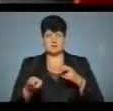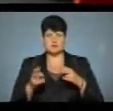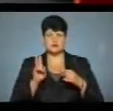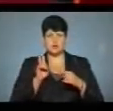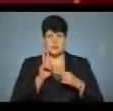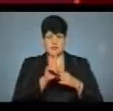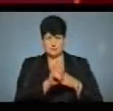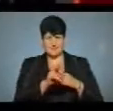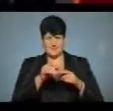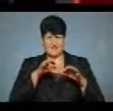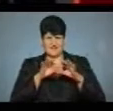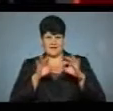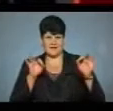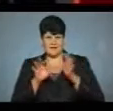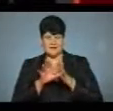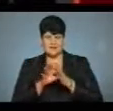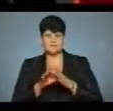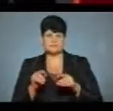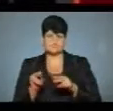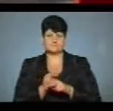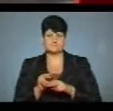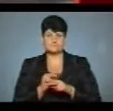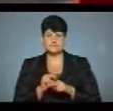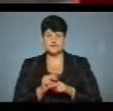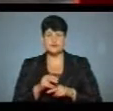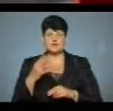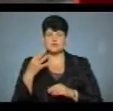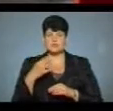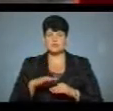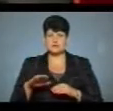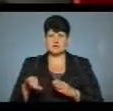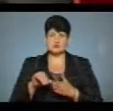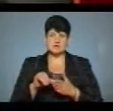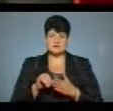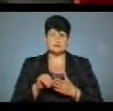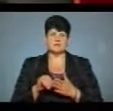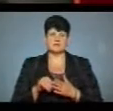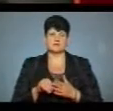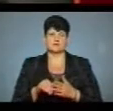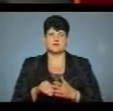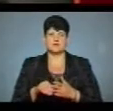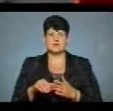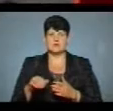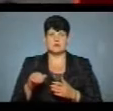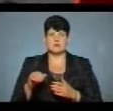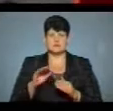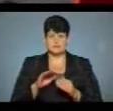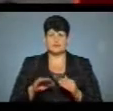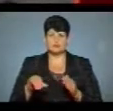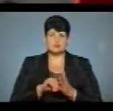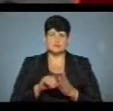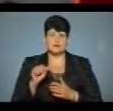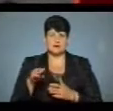відновили. 40 дітей-учасників бойових дій з Тернопільщини повернулися із Польщі з міжнародного літнього табору,